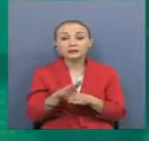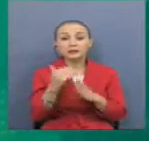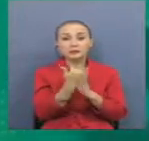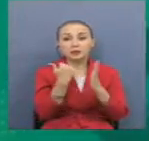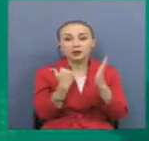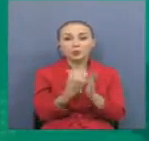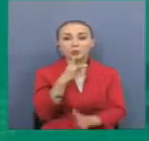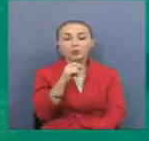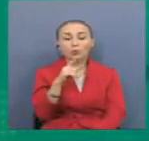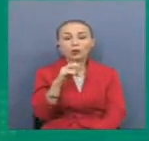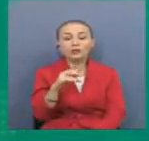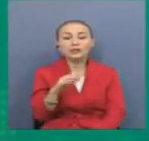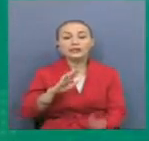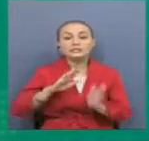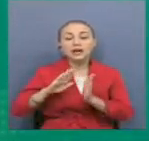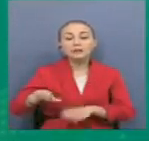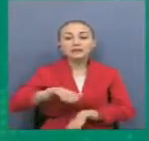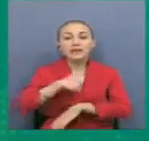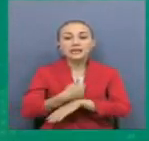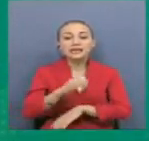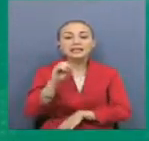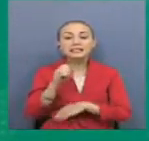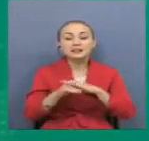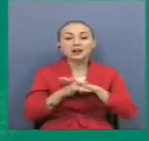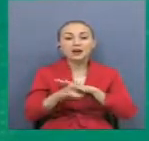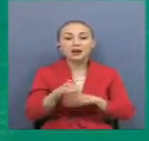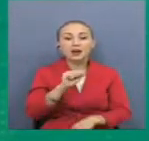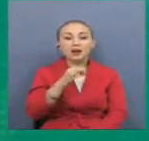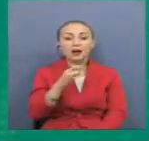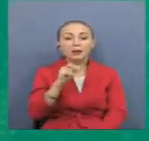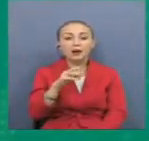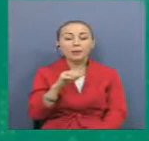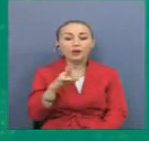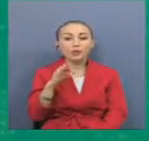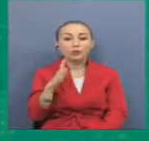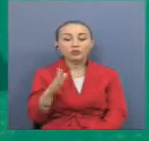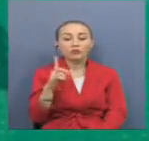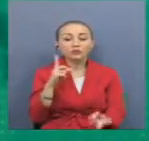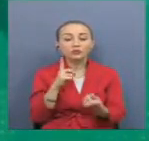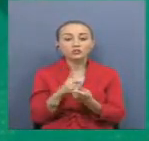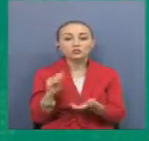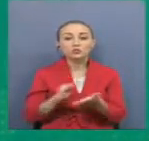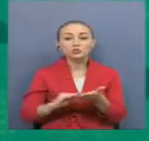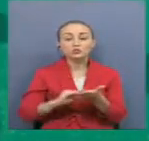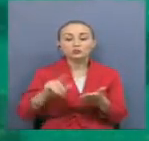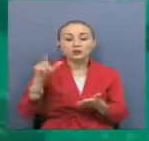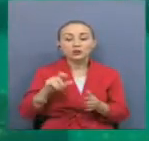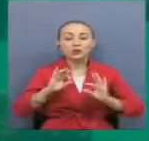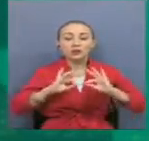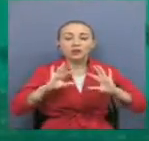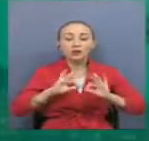бірқатар брифингтер өткізуде. Осыған байланысты Есіл ауданы әкімінің орынбасары Айдар Байманов журналистермен кездесуде рухани